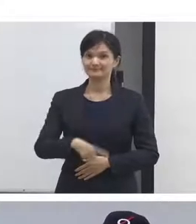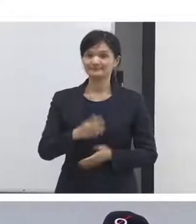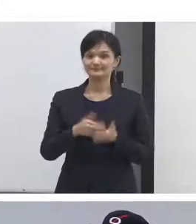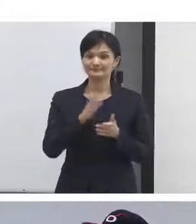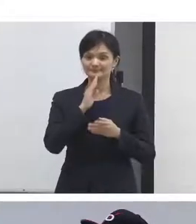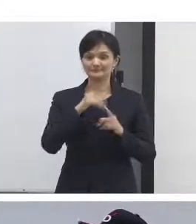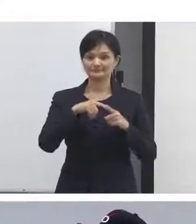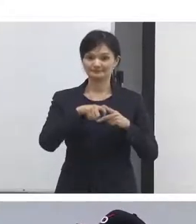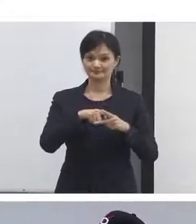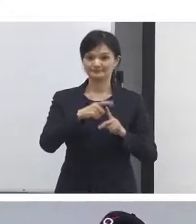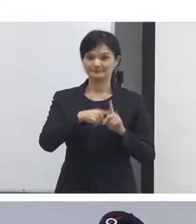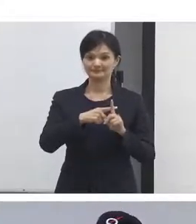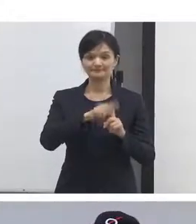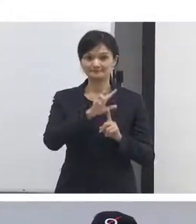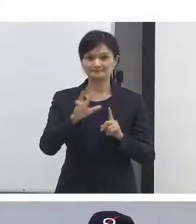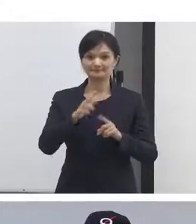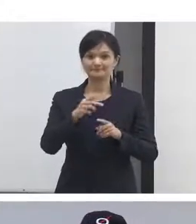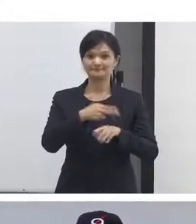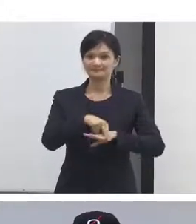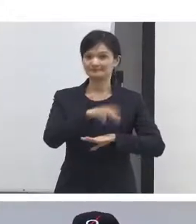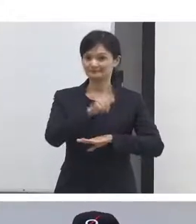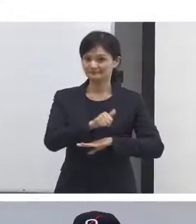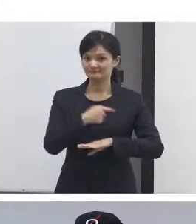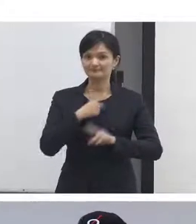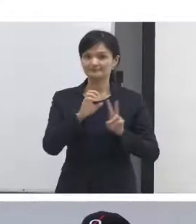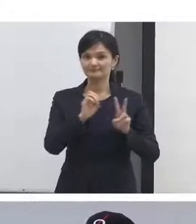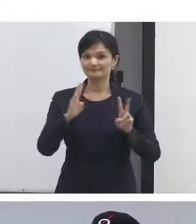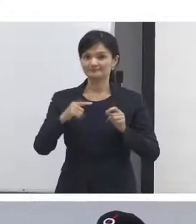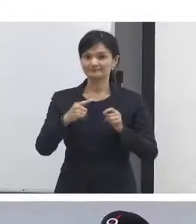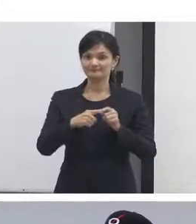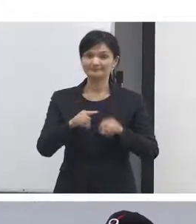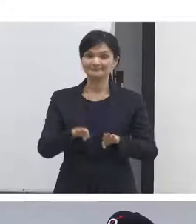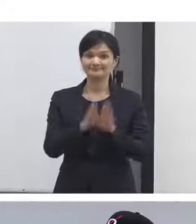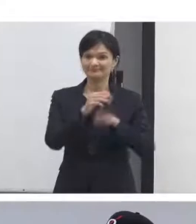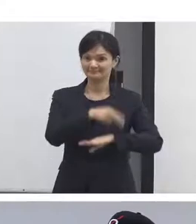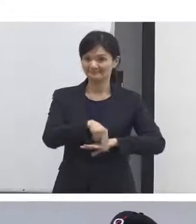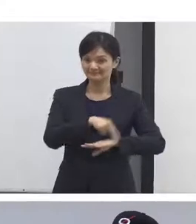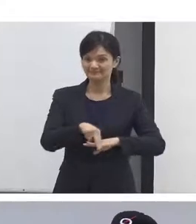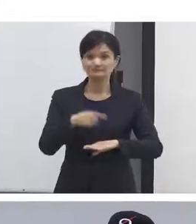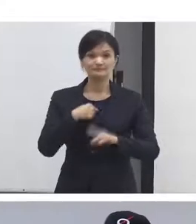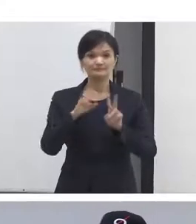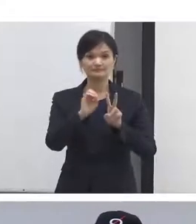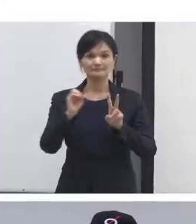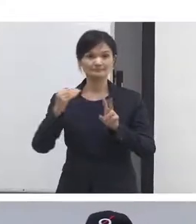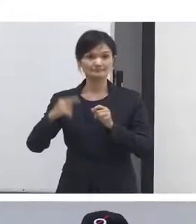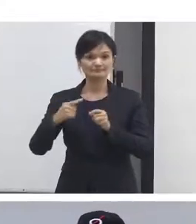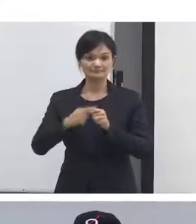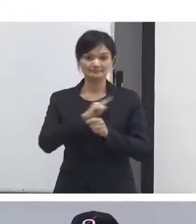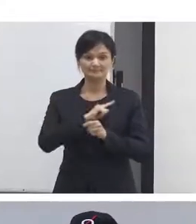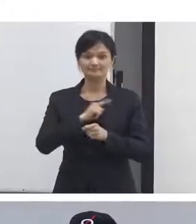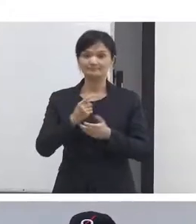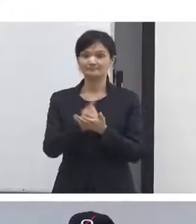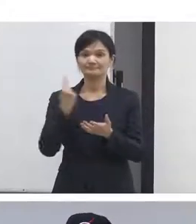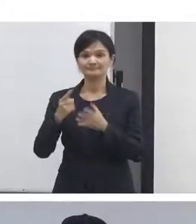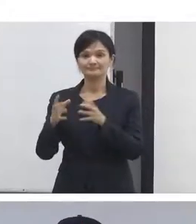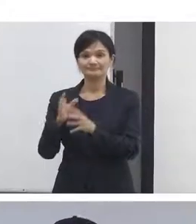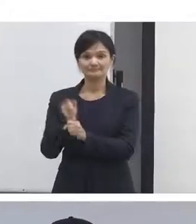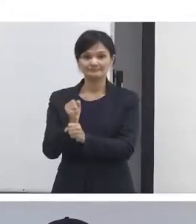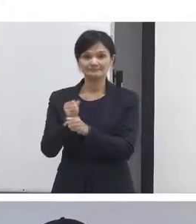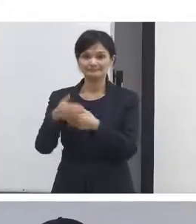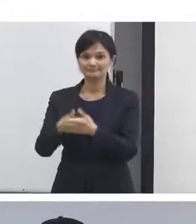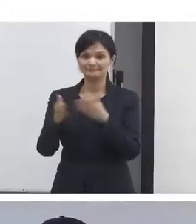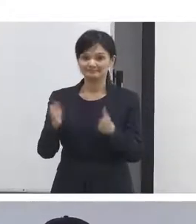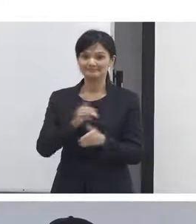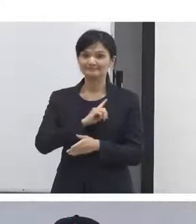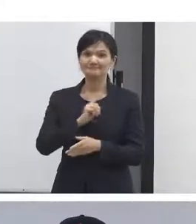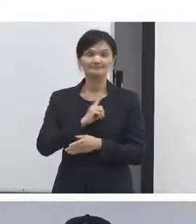设计师，然后我是2004开始写程式，然后2009的时候后来出来就成立工作室，自己在接案子。不